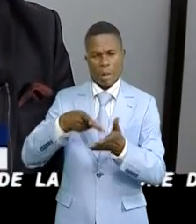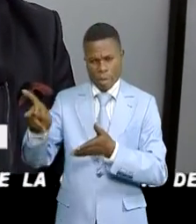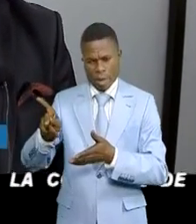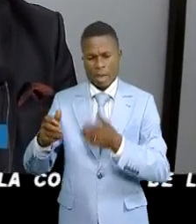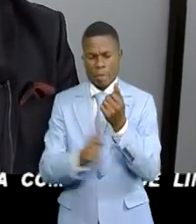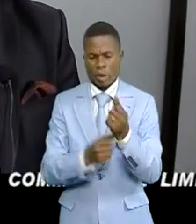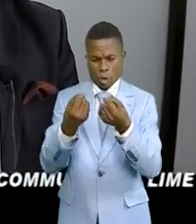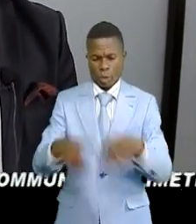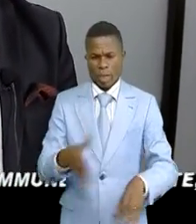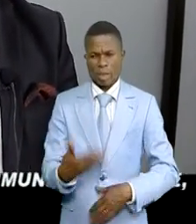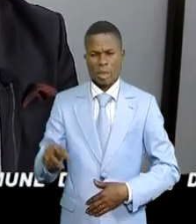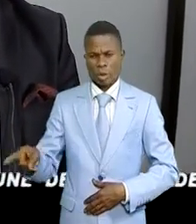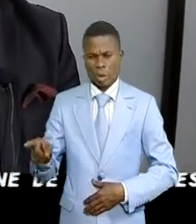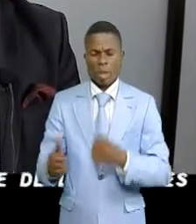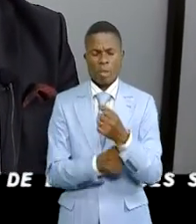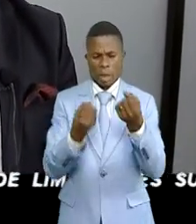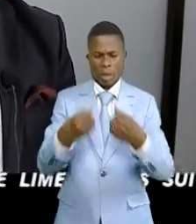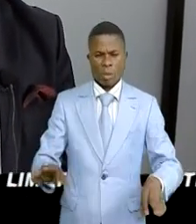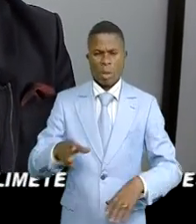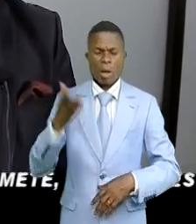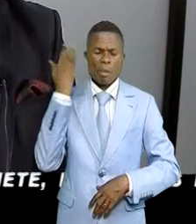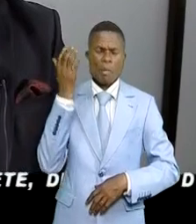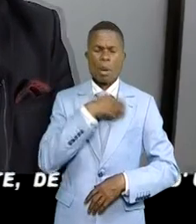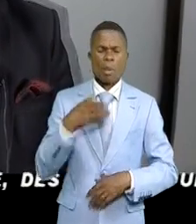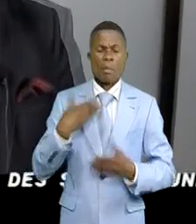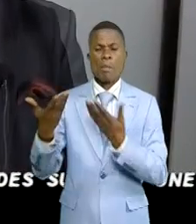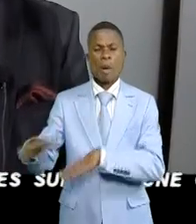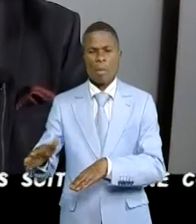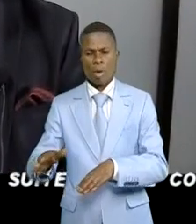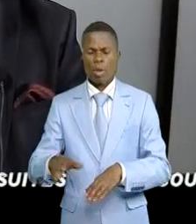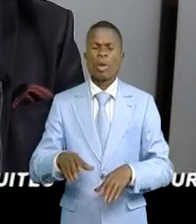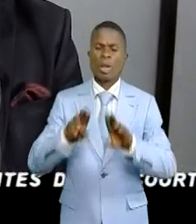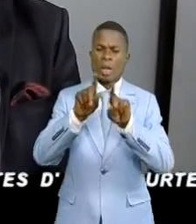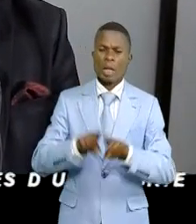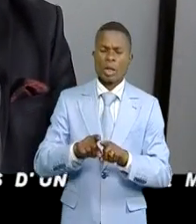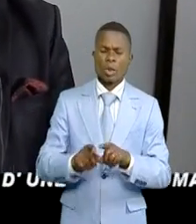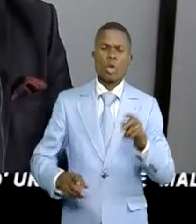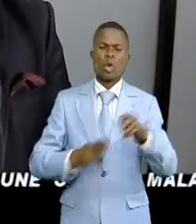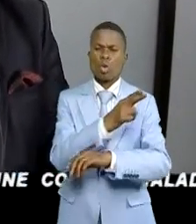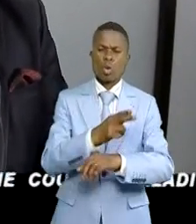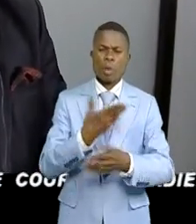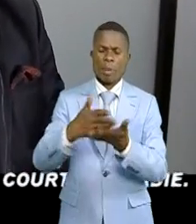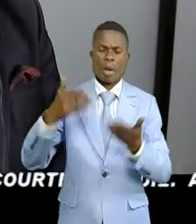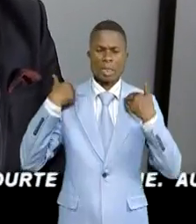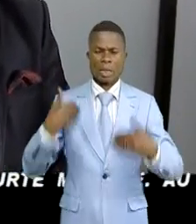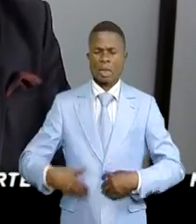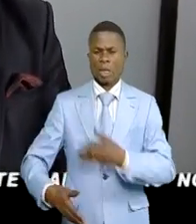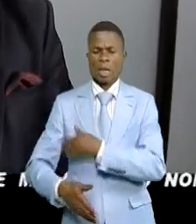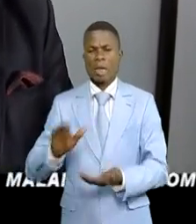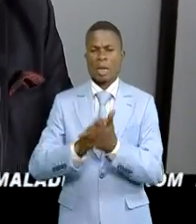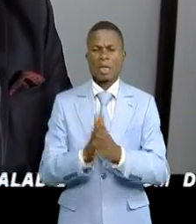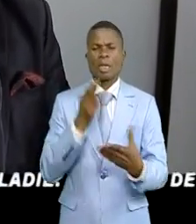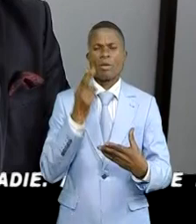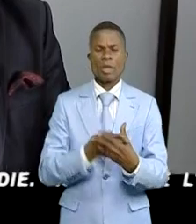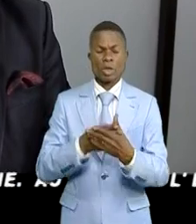des victimes. Il y a des gens qui ont perdu des parents, des gens qui ont perdu des membres, des parties de leur corps et qui ont un handicap à vie.